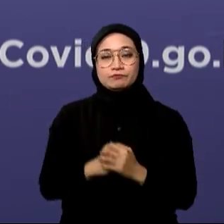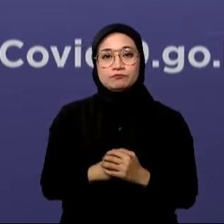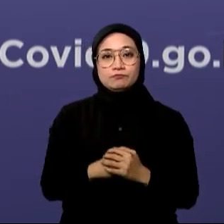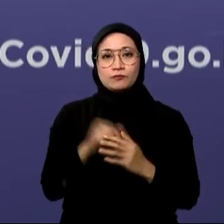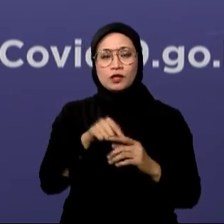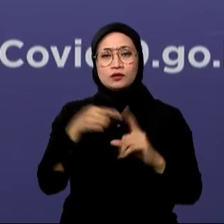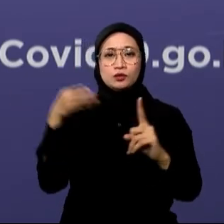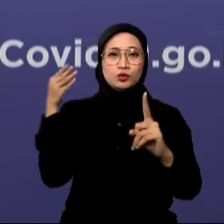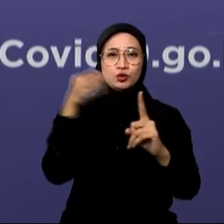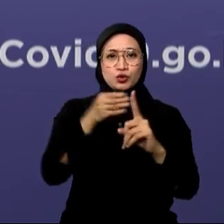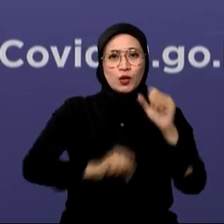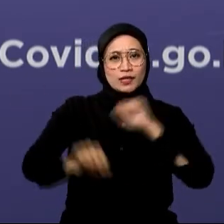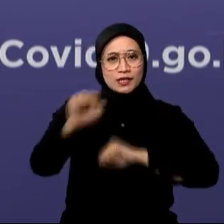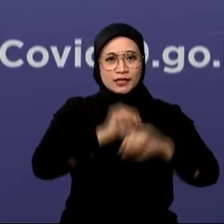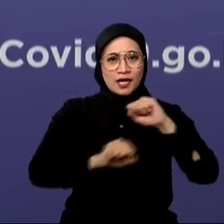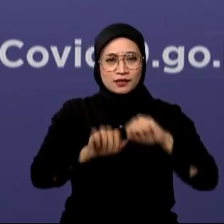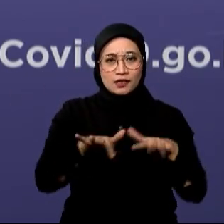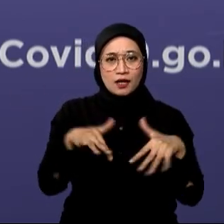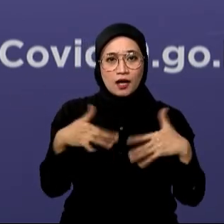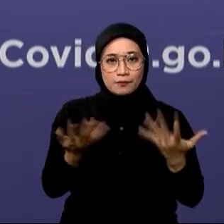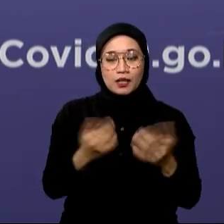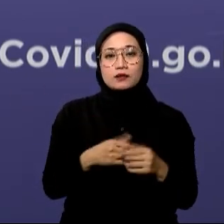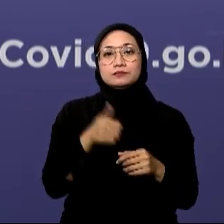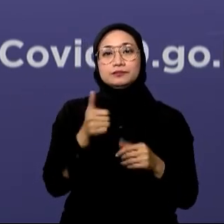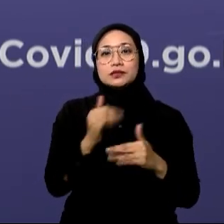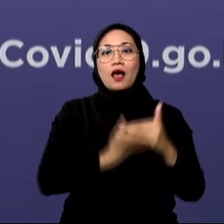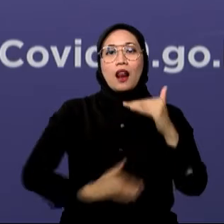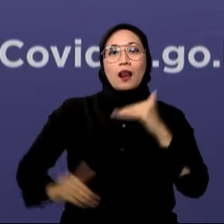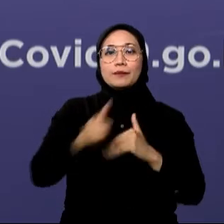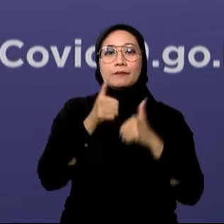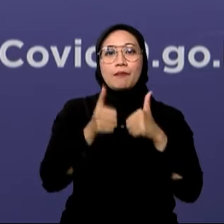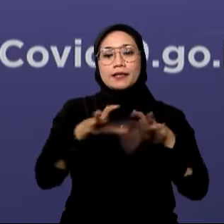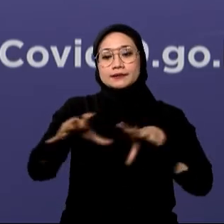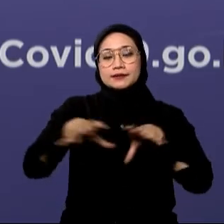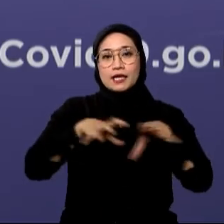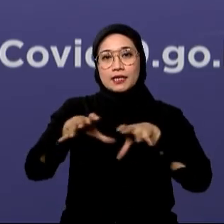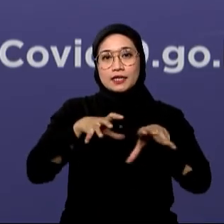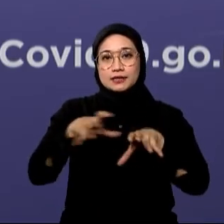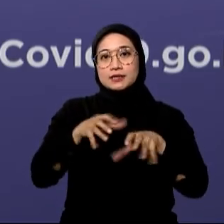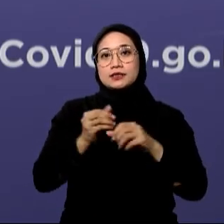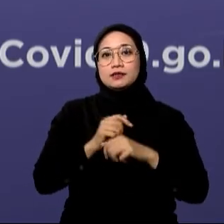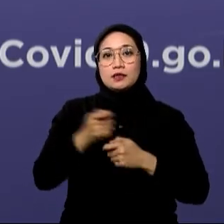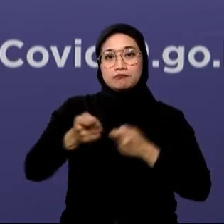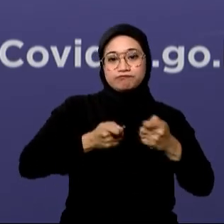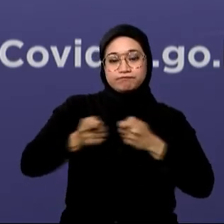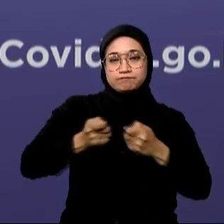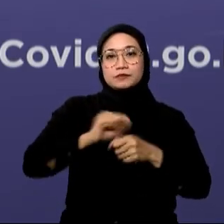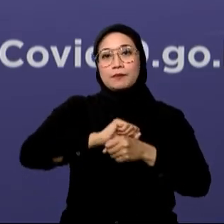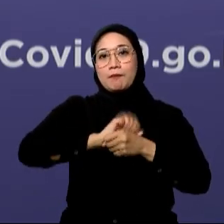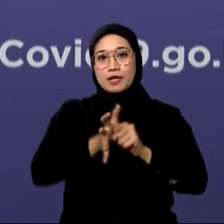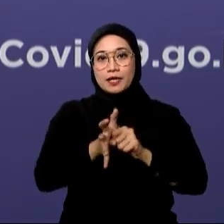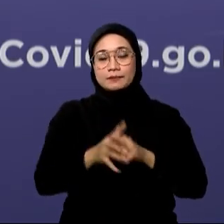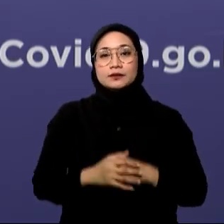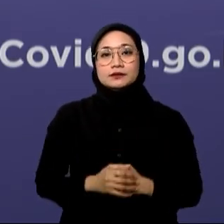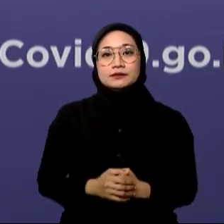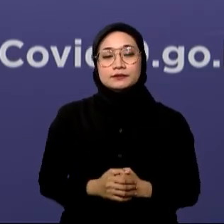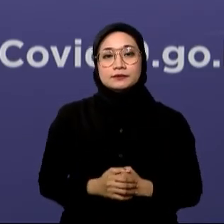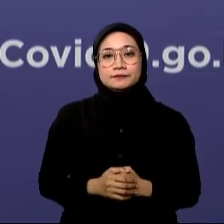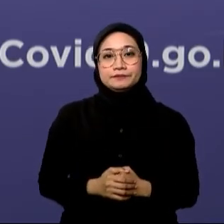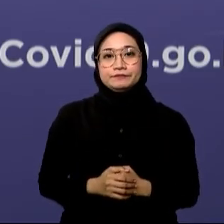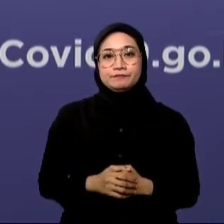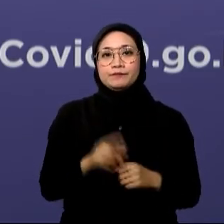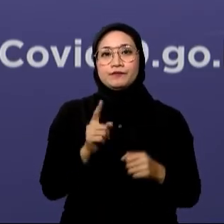strategi dalam menjalankan penanggulangan COVID-19 secara bersama-sama. Kita akan menjadi lebih mudah,